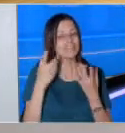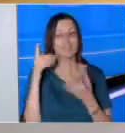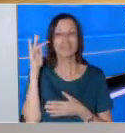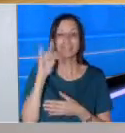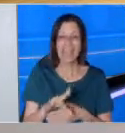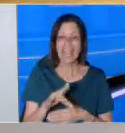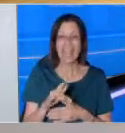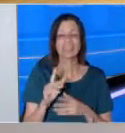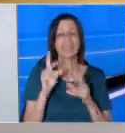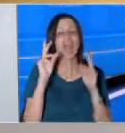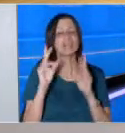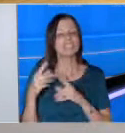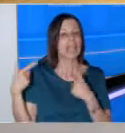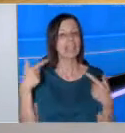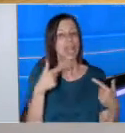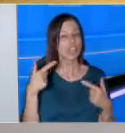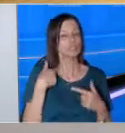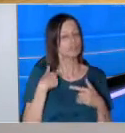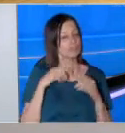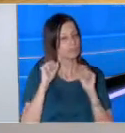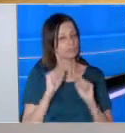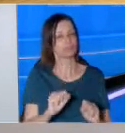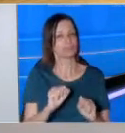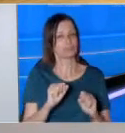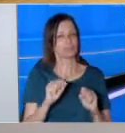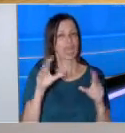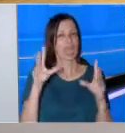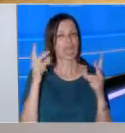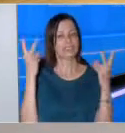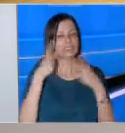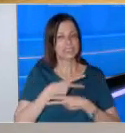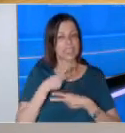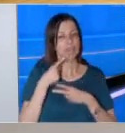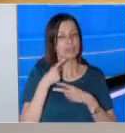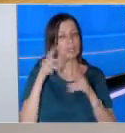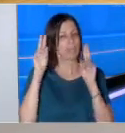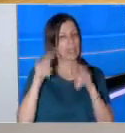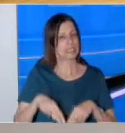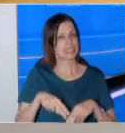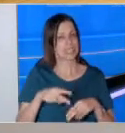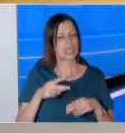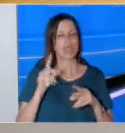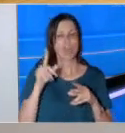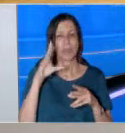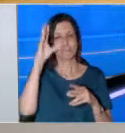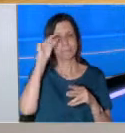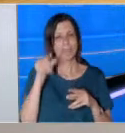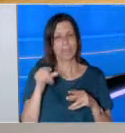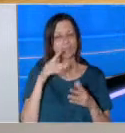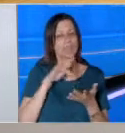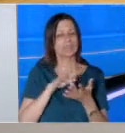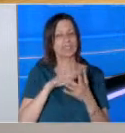נגד הפסקת האש ובעד הסכם שמחזיר את השבת הבנים שנמצאים ברצועת עזה הביתה,